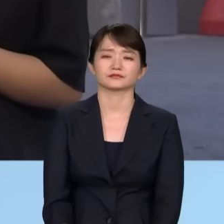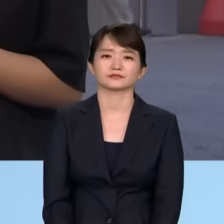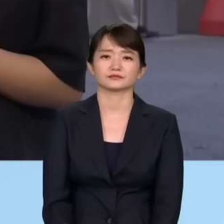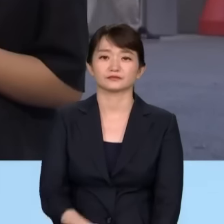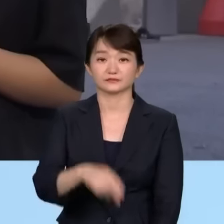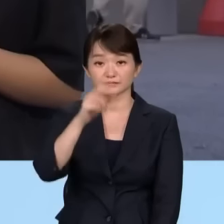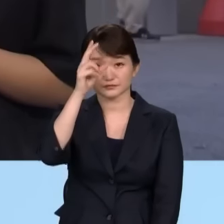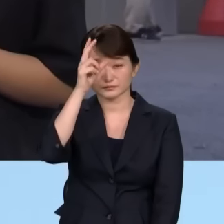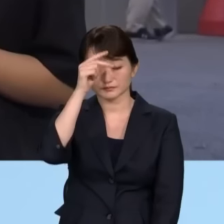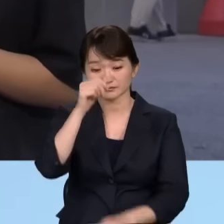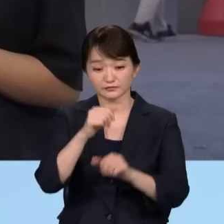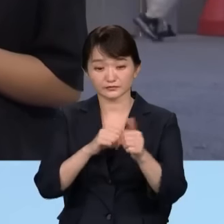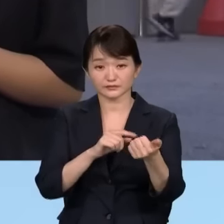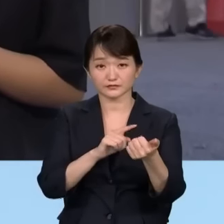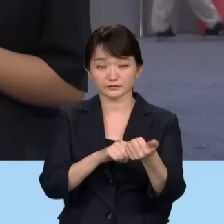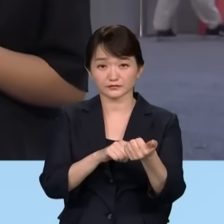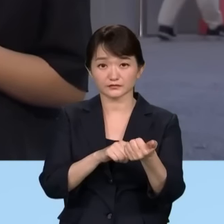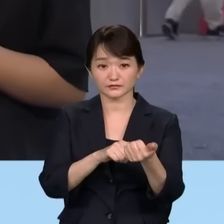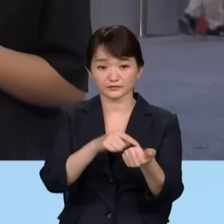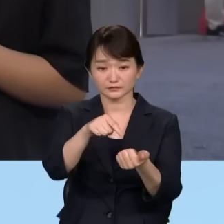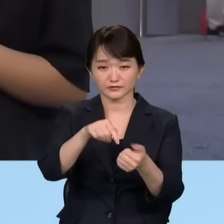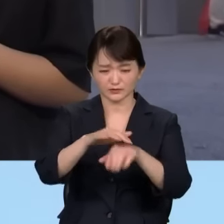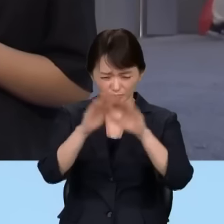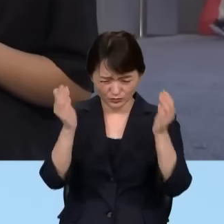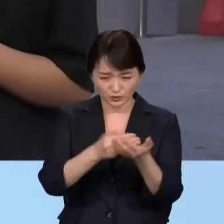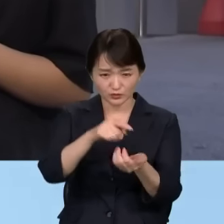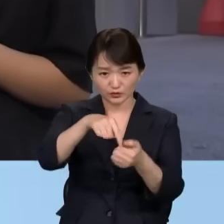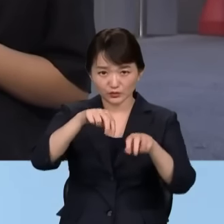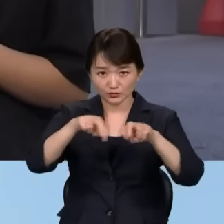경찰이 바로 이 사망자 전원 부검을 의뢰했다고요?